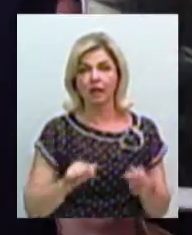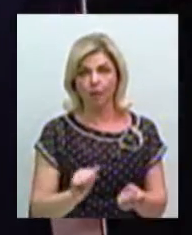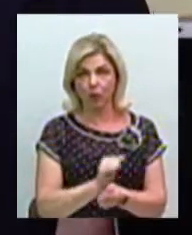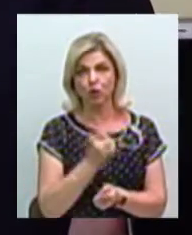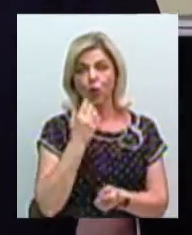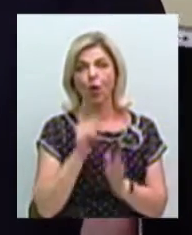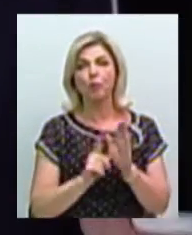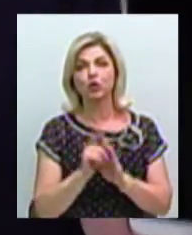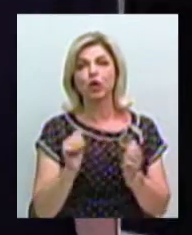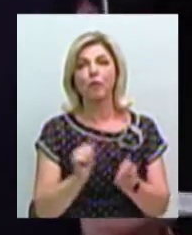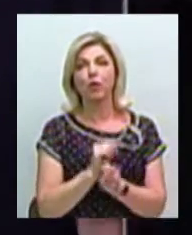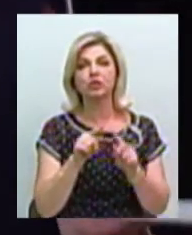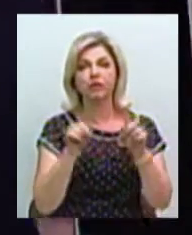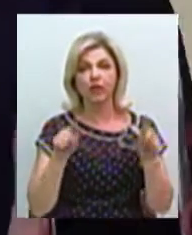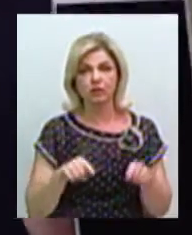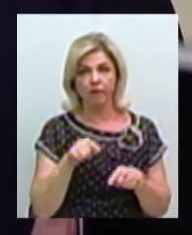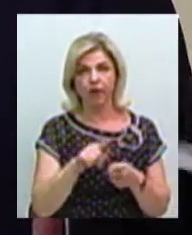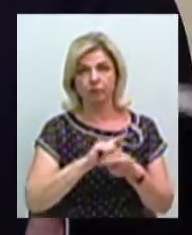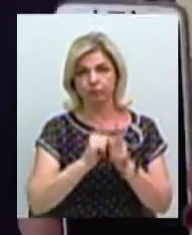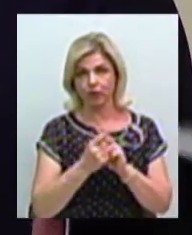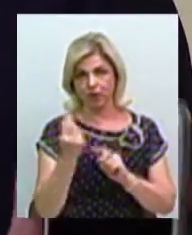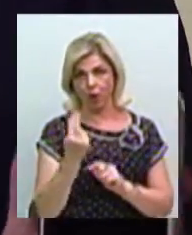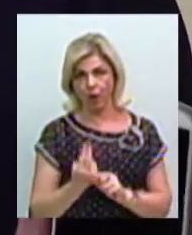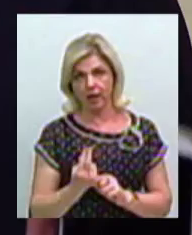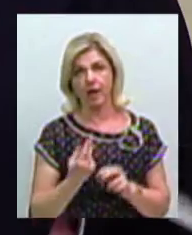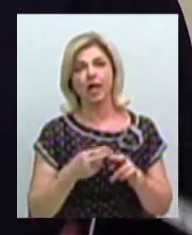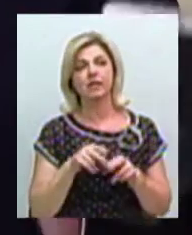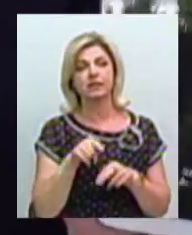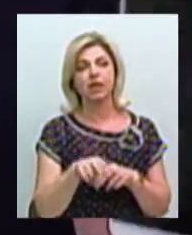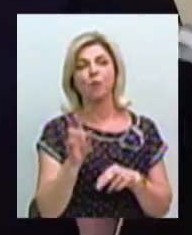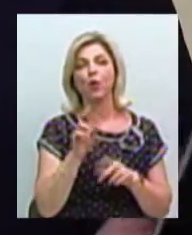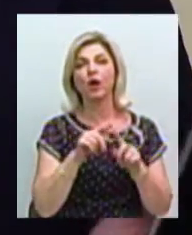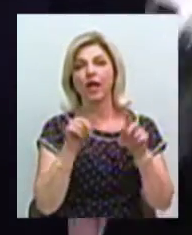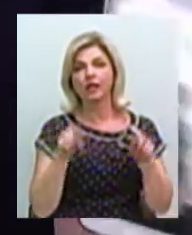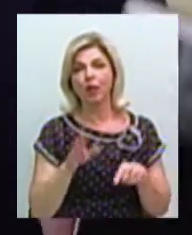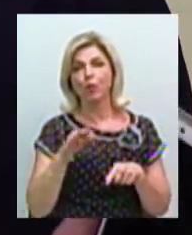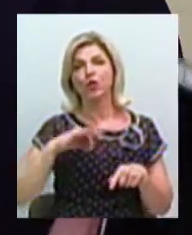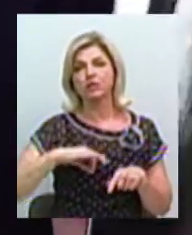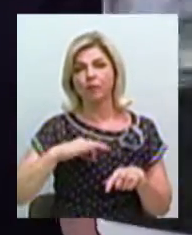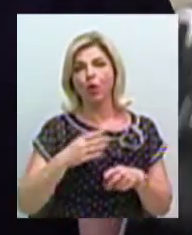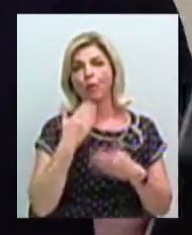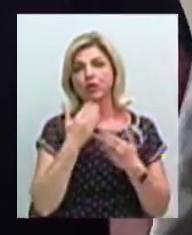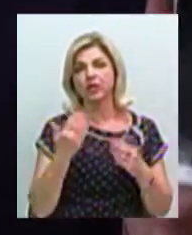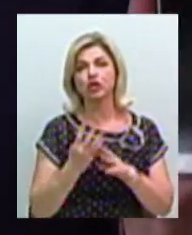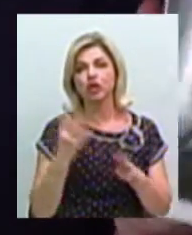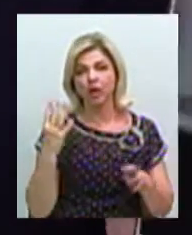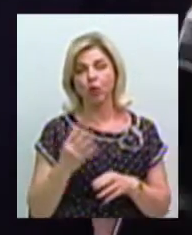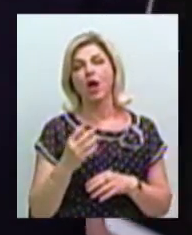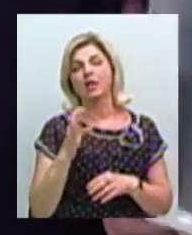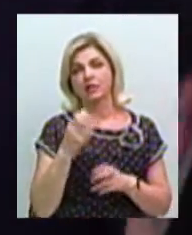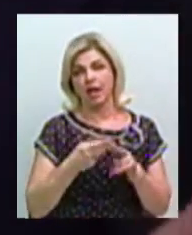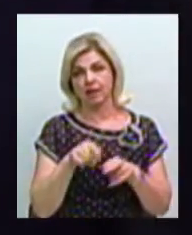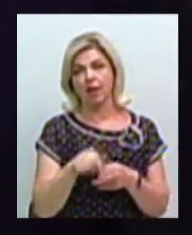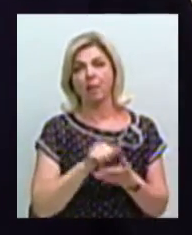почали висихати, вони почали змінювати колір. Ці бюлетені ми будемо використовувати в останню чергу з цим актом, в разі